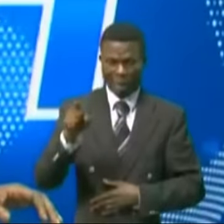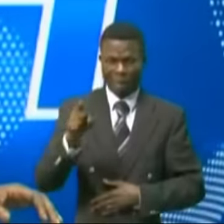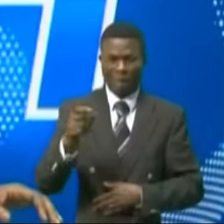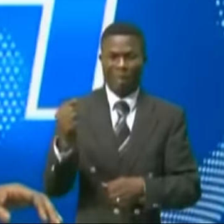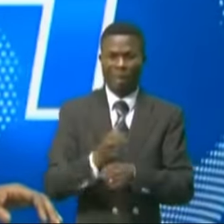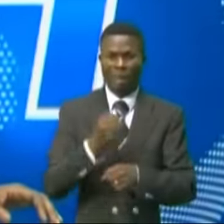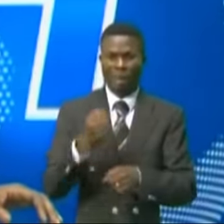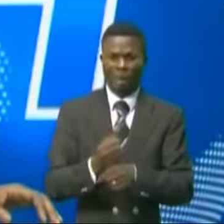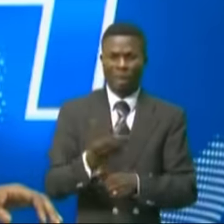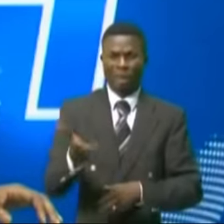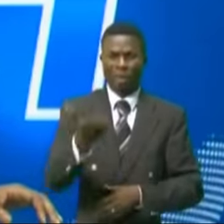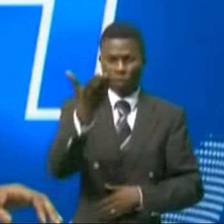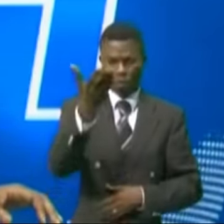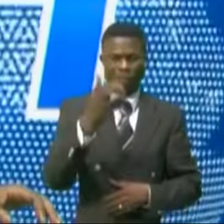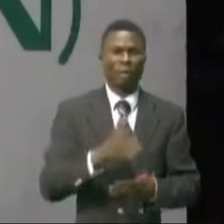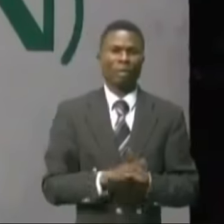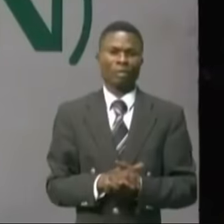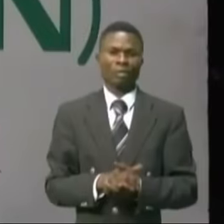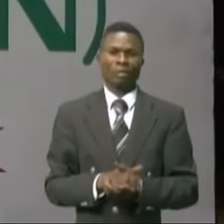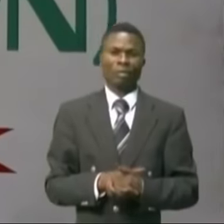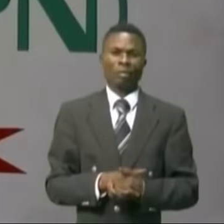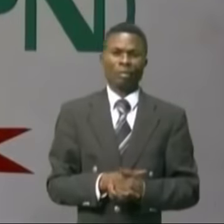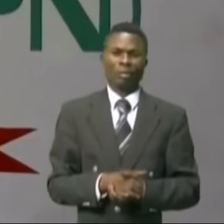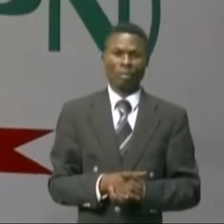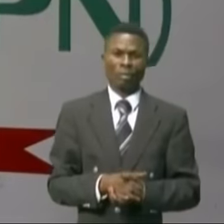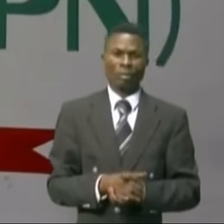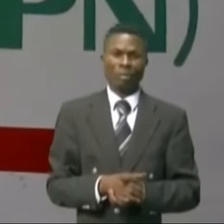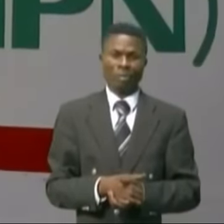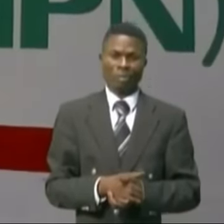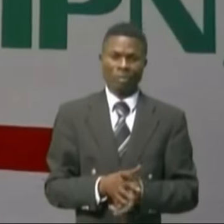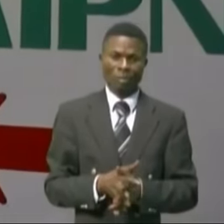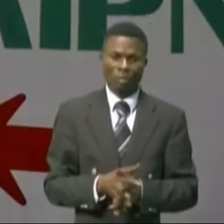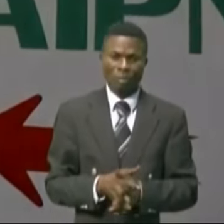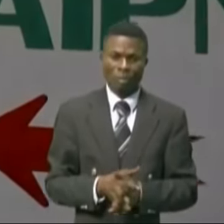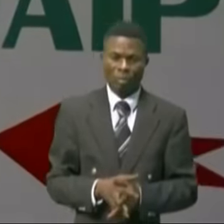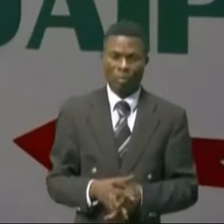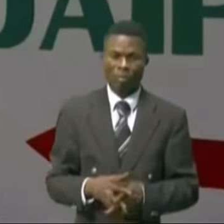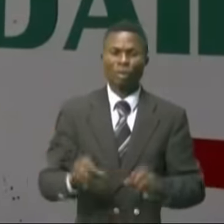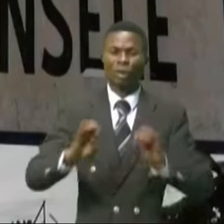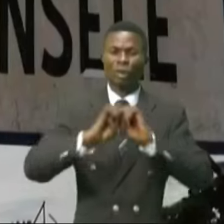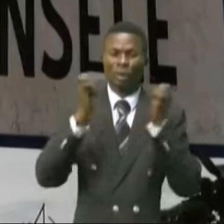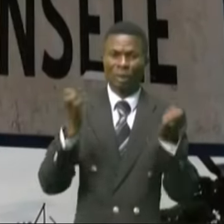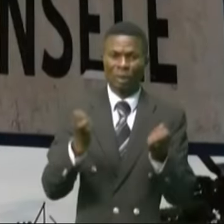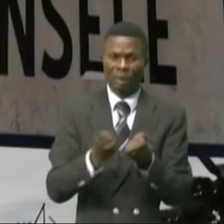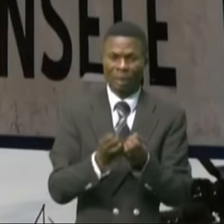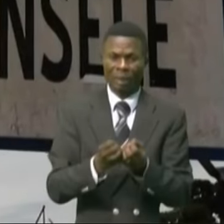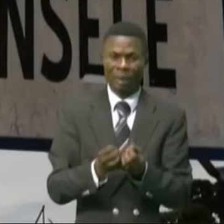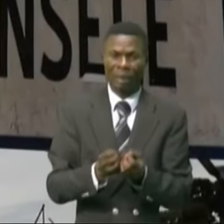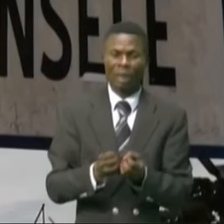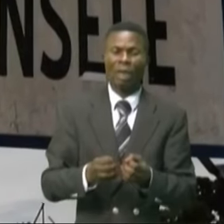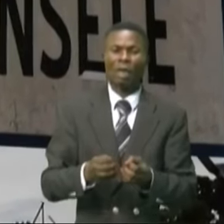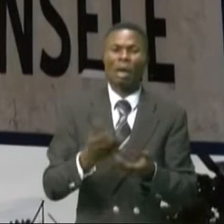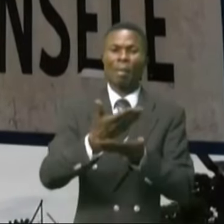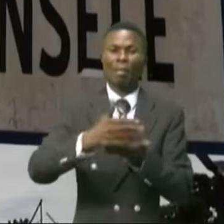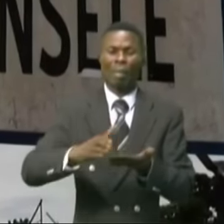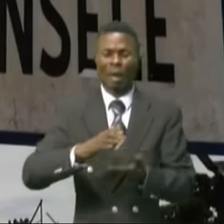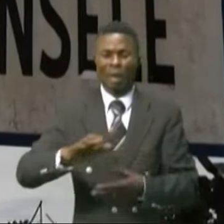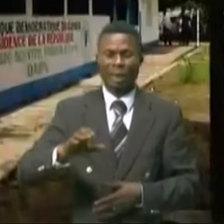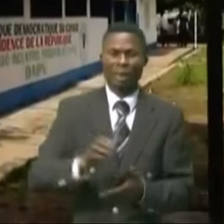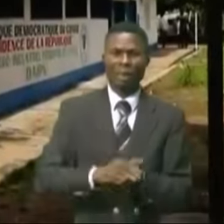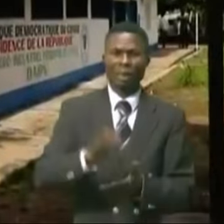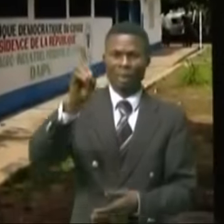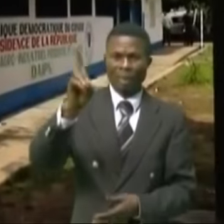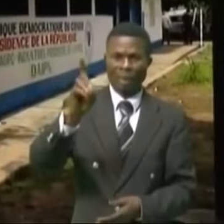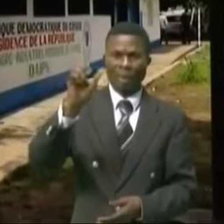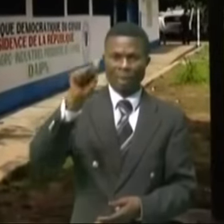production, nous dit Rodépanda. Le domaine agro-industriel présidentiel de l'Antelé d'Aipen est sous haute menace